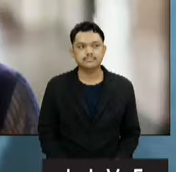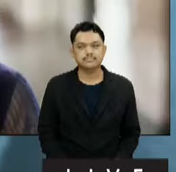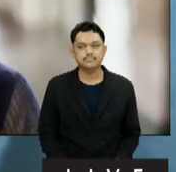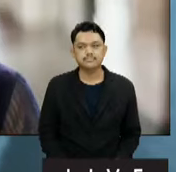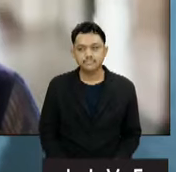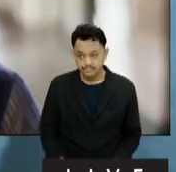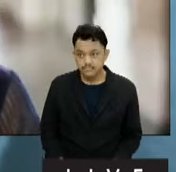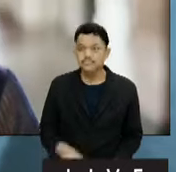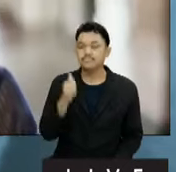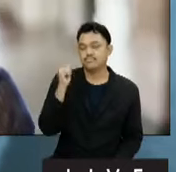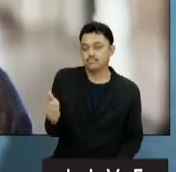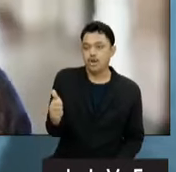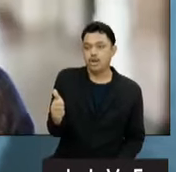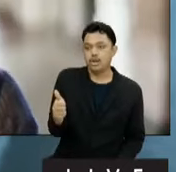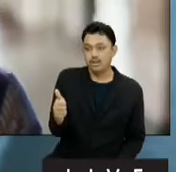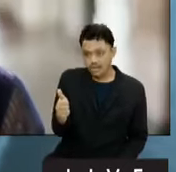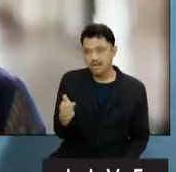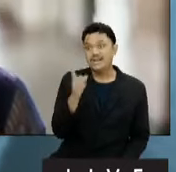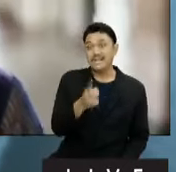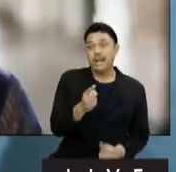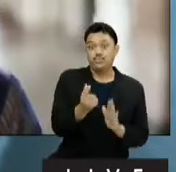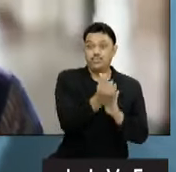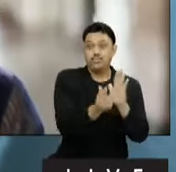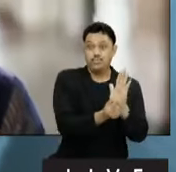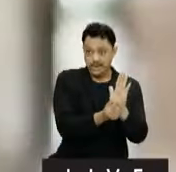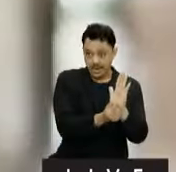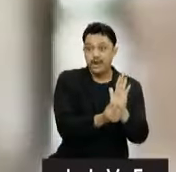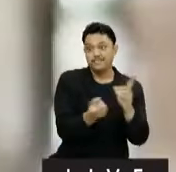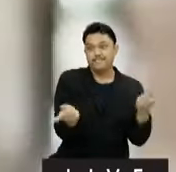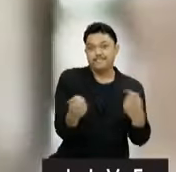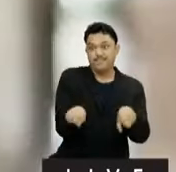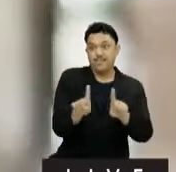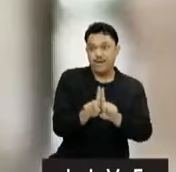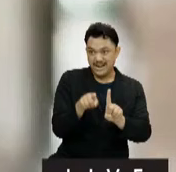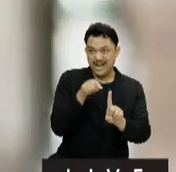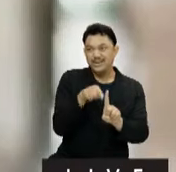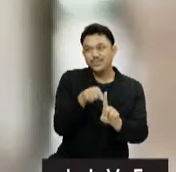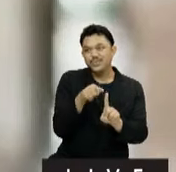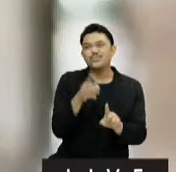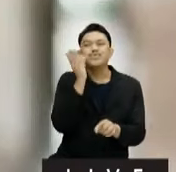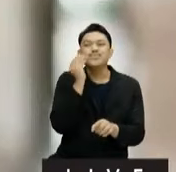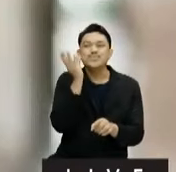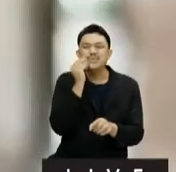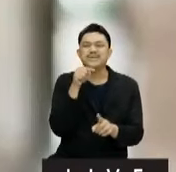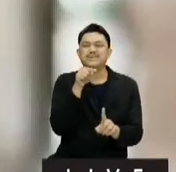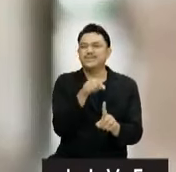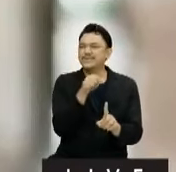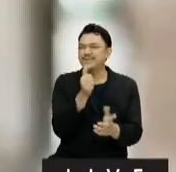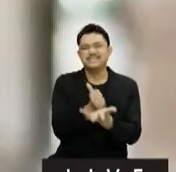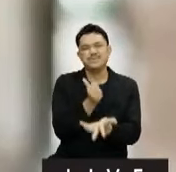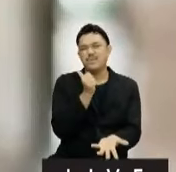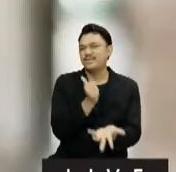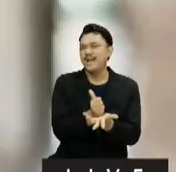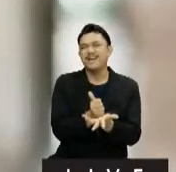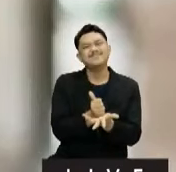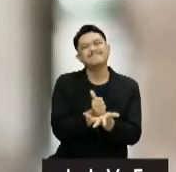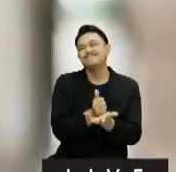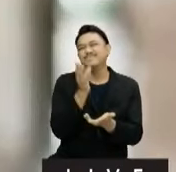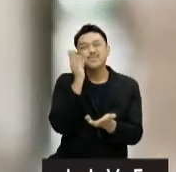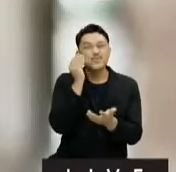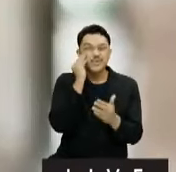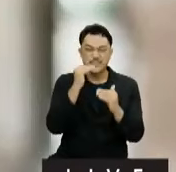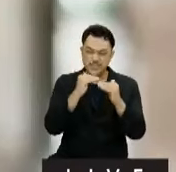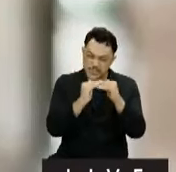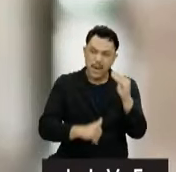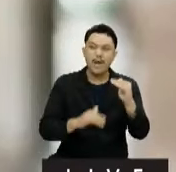Betul, jadi memang kalau dari Undang-Undang Pernikahan kita sudah tahu ya bahwa usia tersebut adalah usia di bawah umur, begitu juga dengan terkait dengan